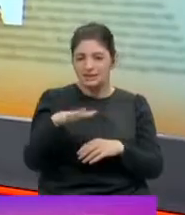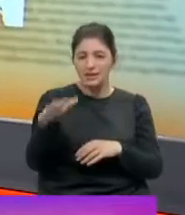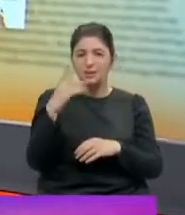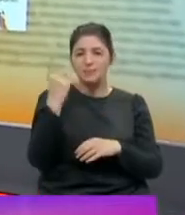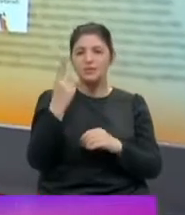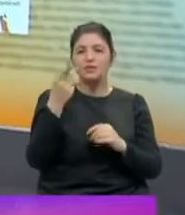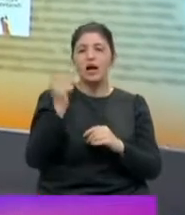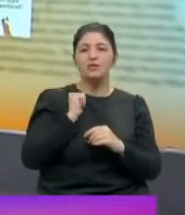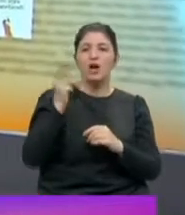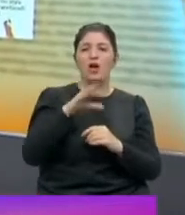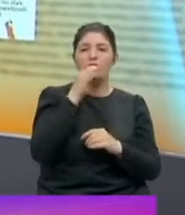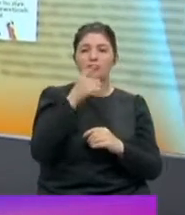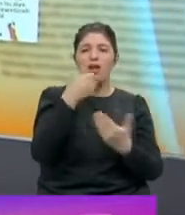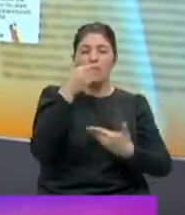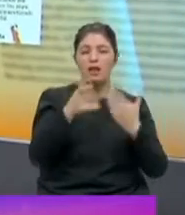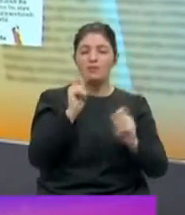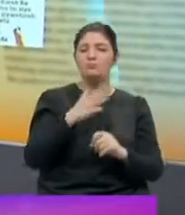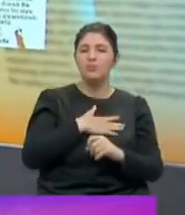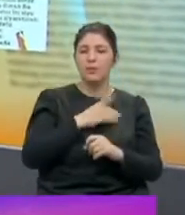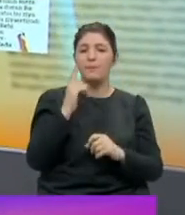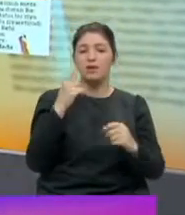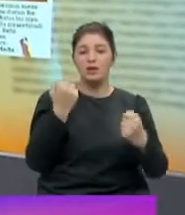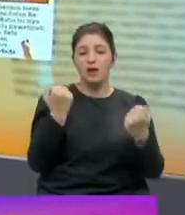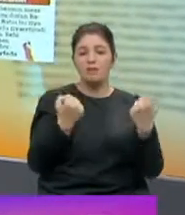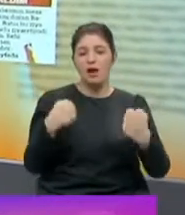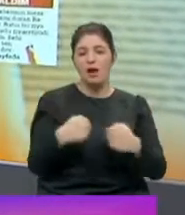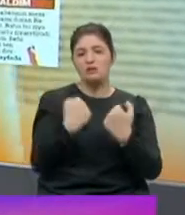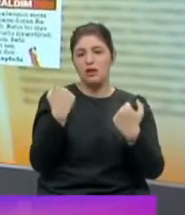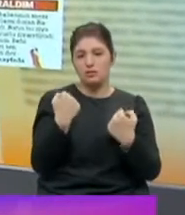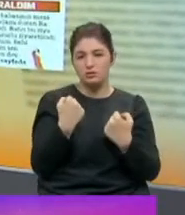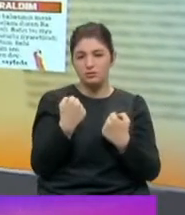Karadeniz'den bir şehit haberini de sizlerle paylaşacağım. Bir trafik kazasında.